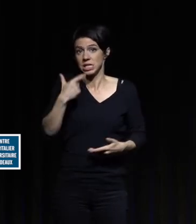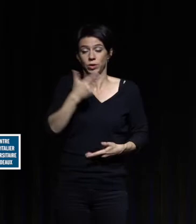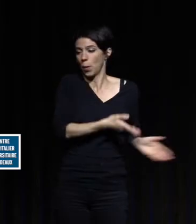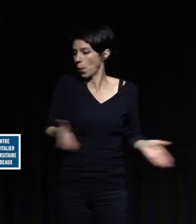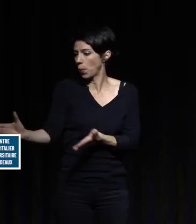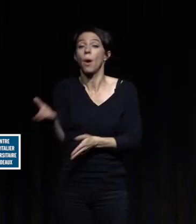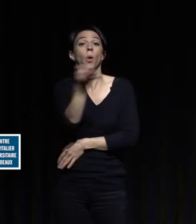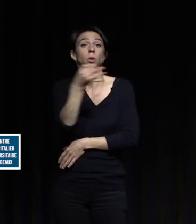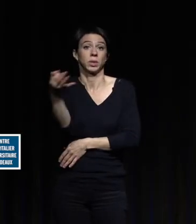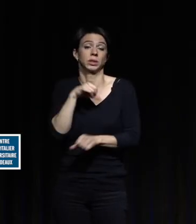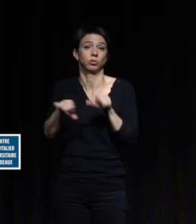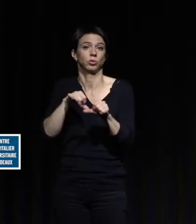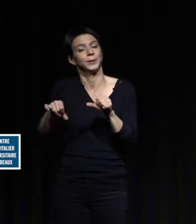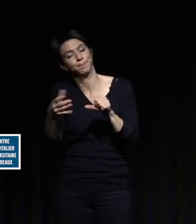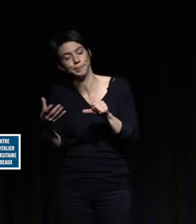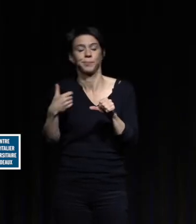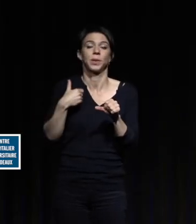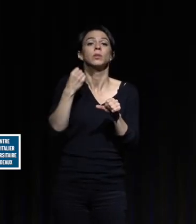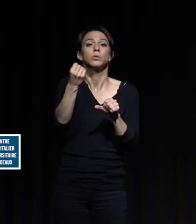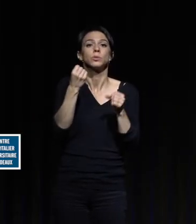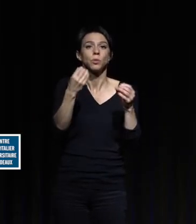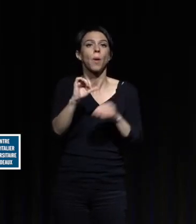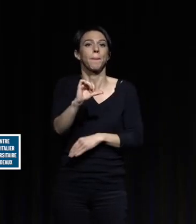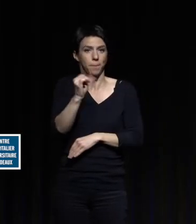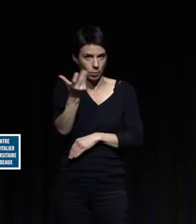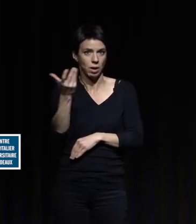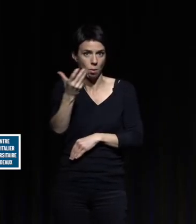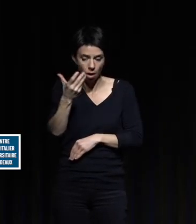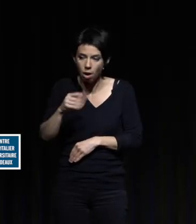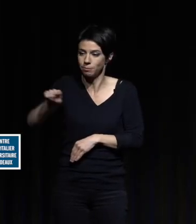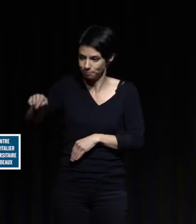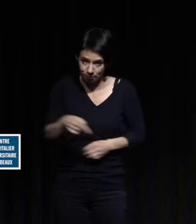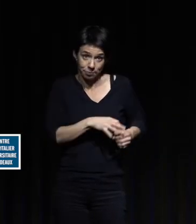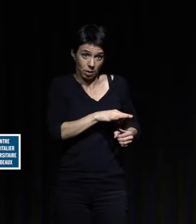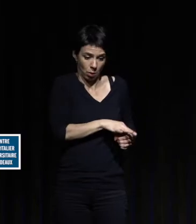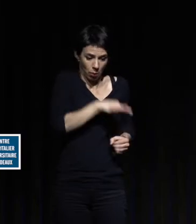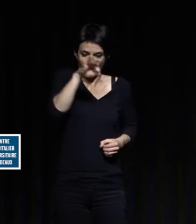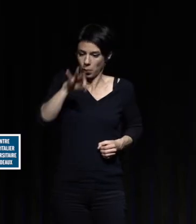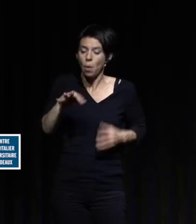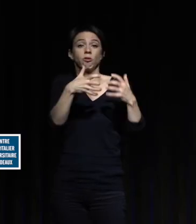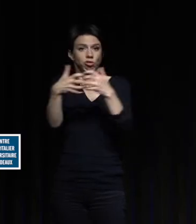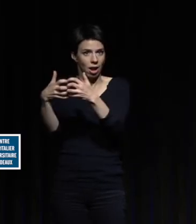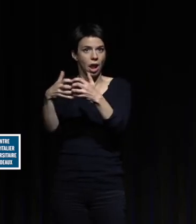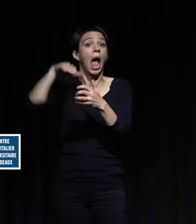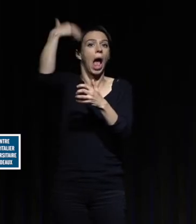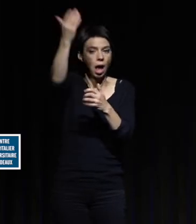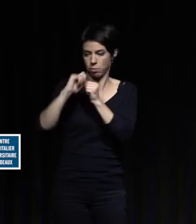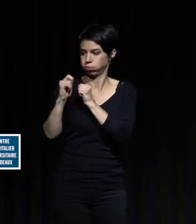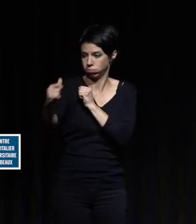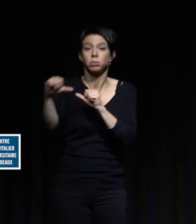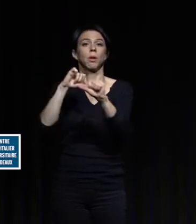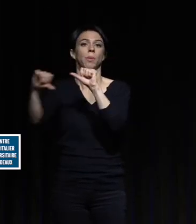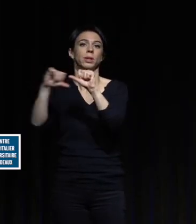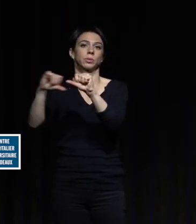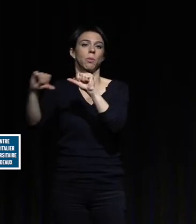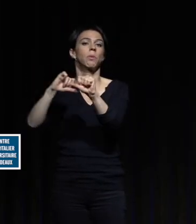une indication principale de proposer une préservation de la fertilité. Ça va être une diapo d'après. Et si on opère,